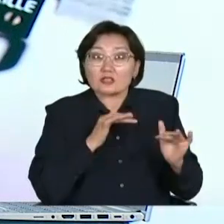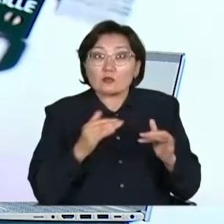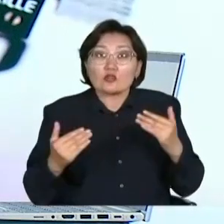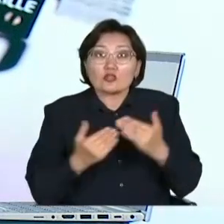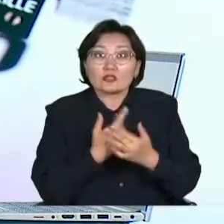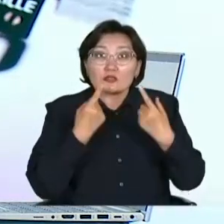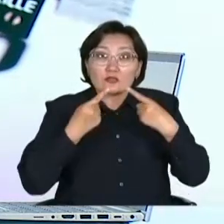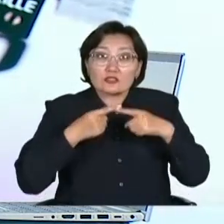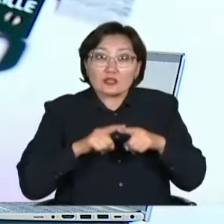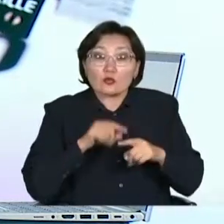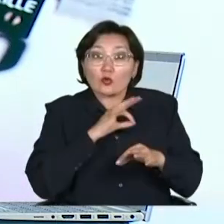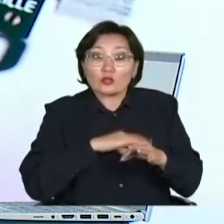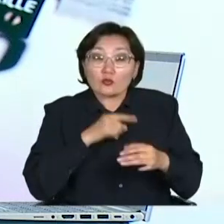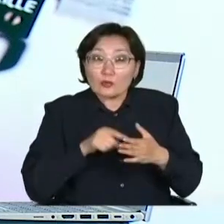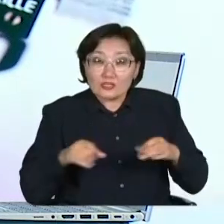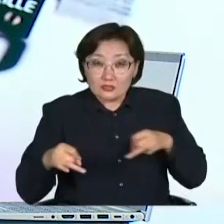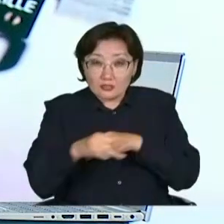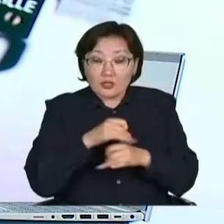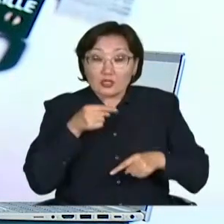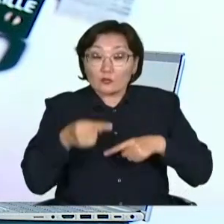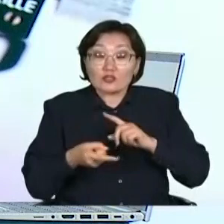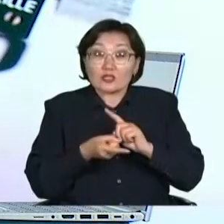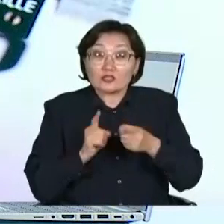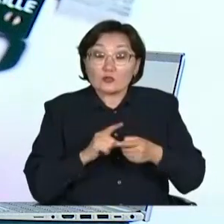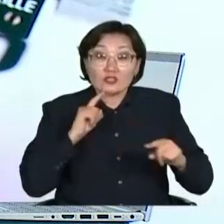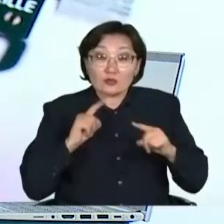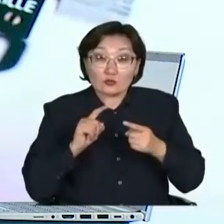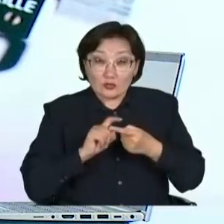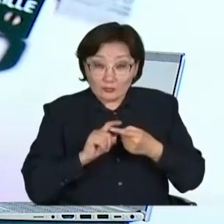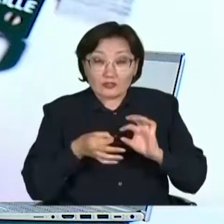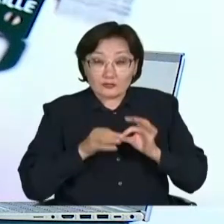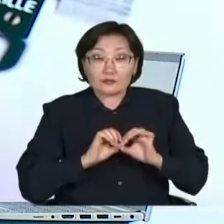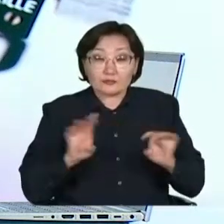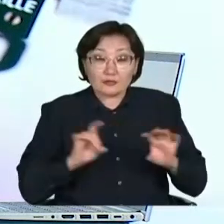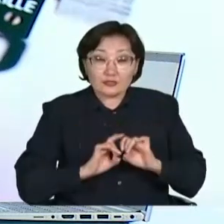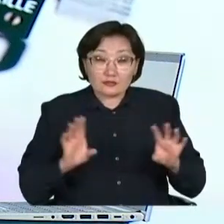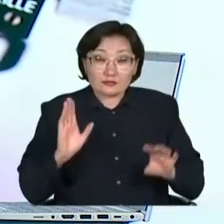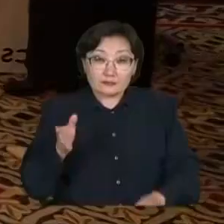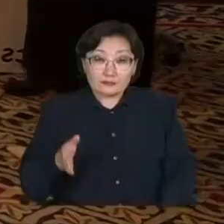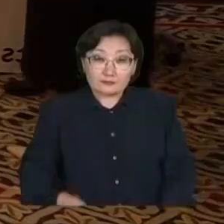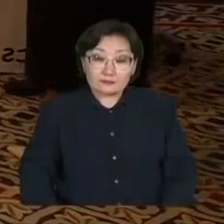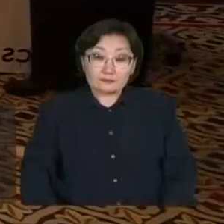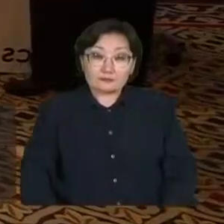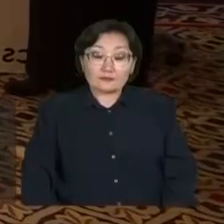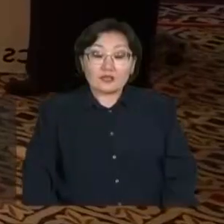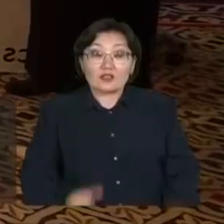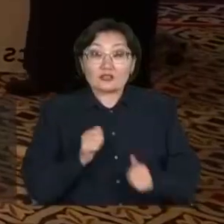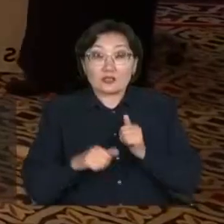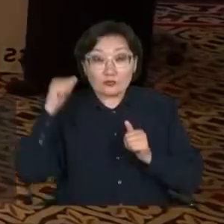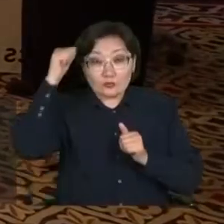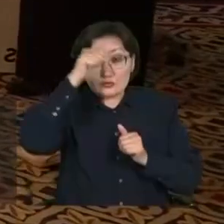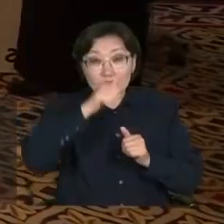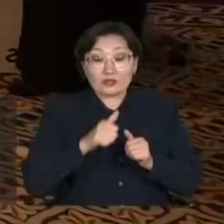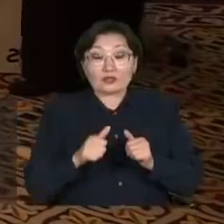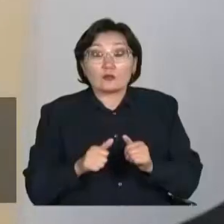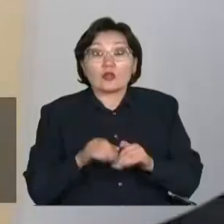инновациялық технологиялар мәселелерін талқылады. Дәстүрге айналған жиын туралы толығырақ тілші материалында. Жыл сайын географиясы